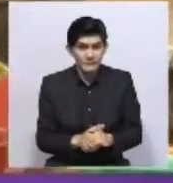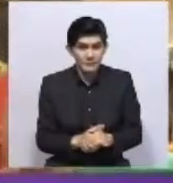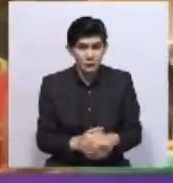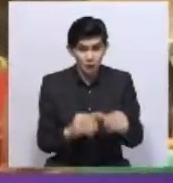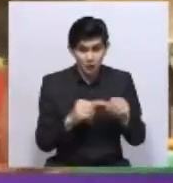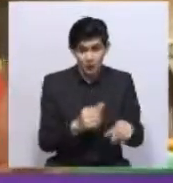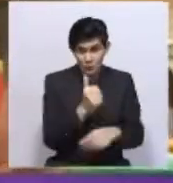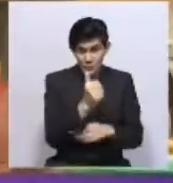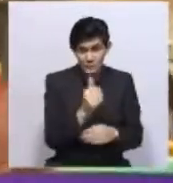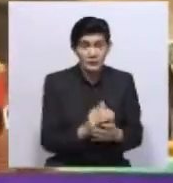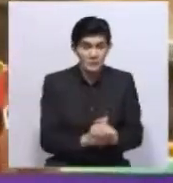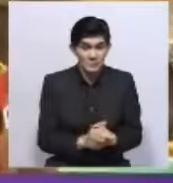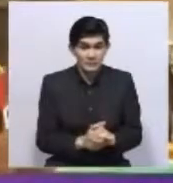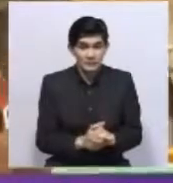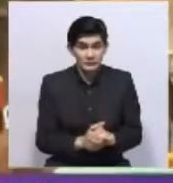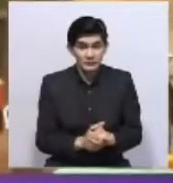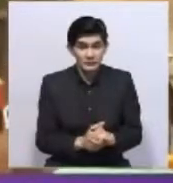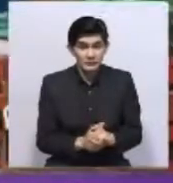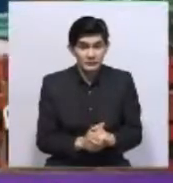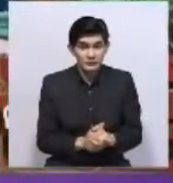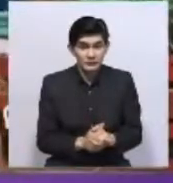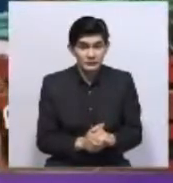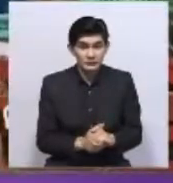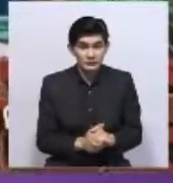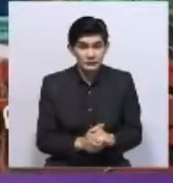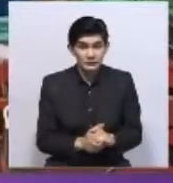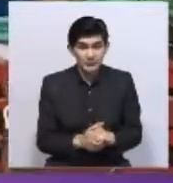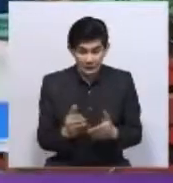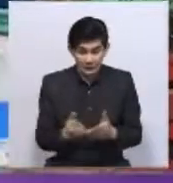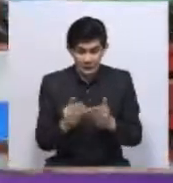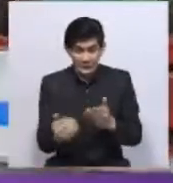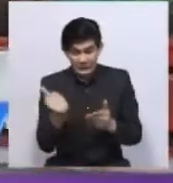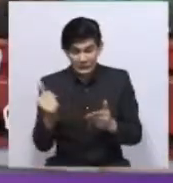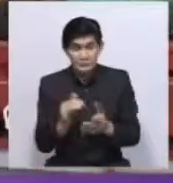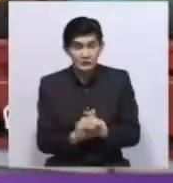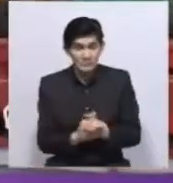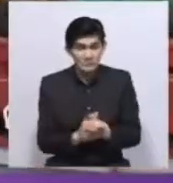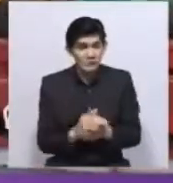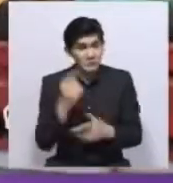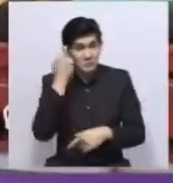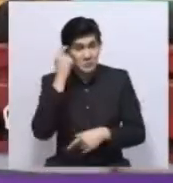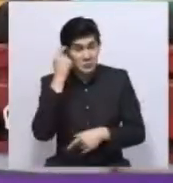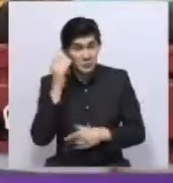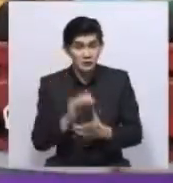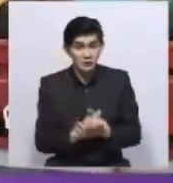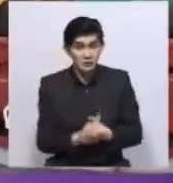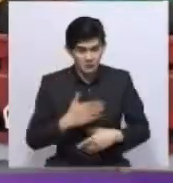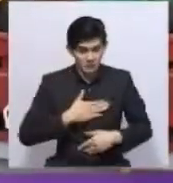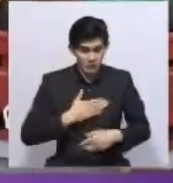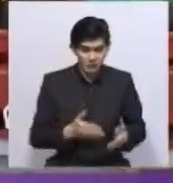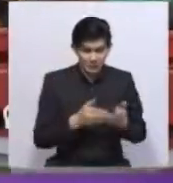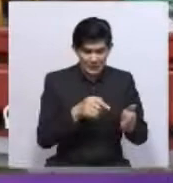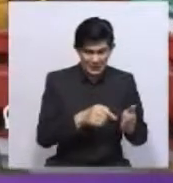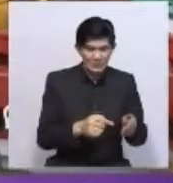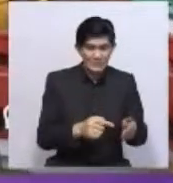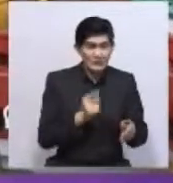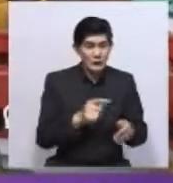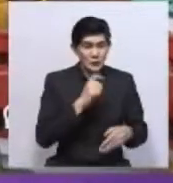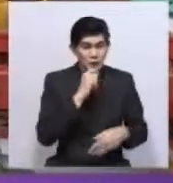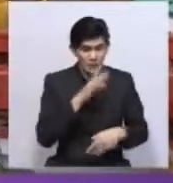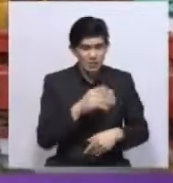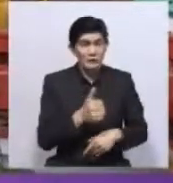าก็ดีครับก็ลำอื่นก็ผมก็ไม่รู้เหมือนกันนะครับแต่ผมอยู่กับเขาก็ดีมาก